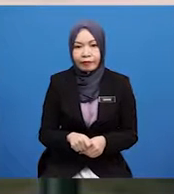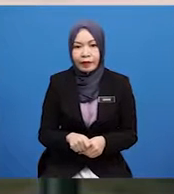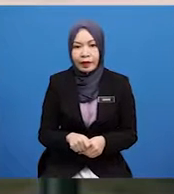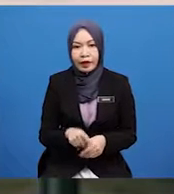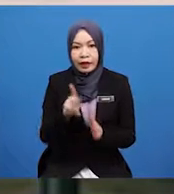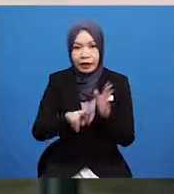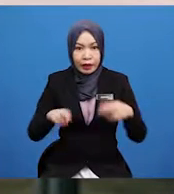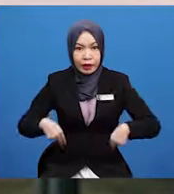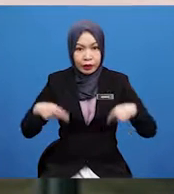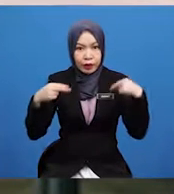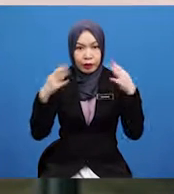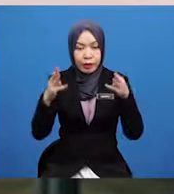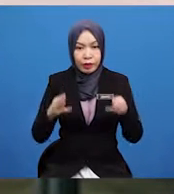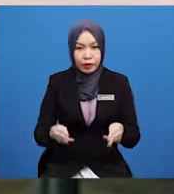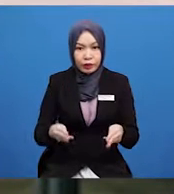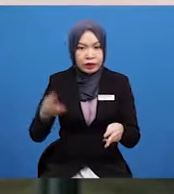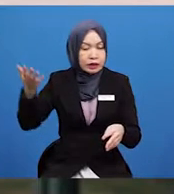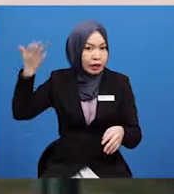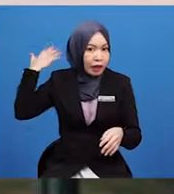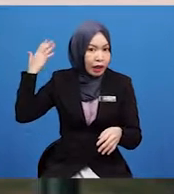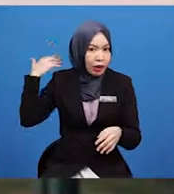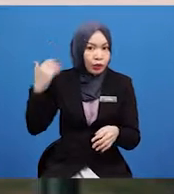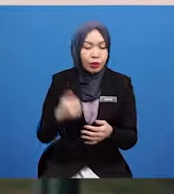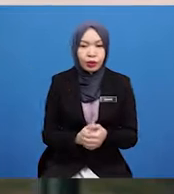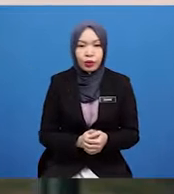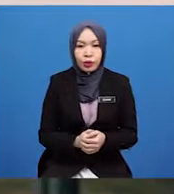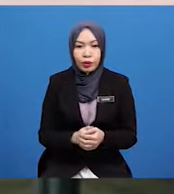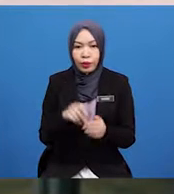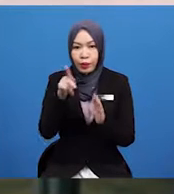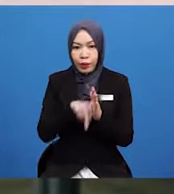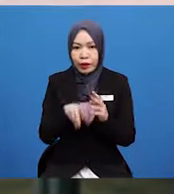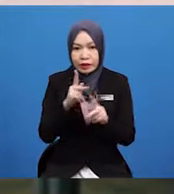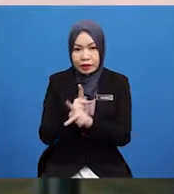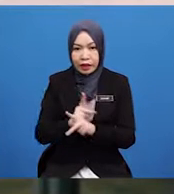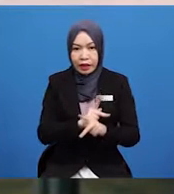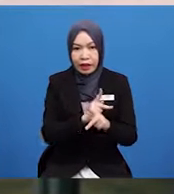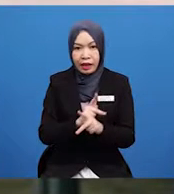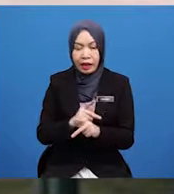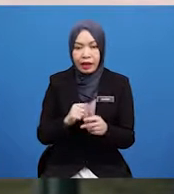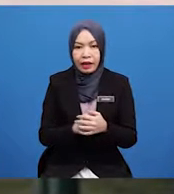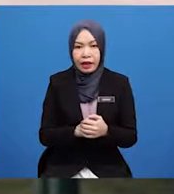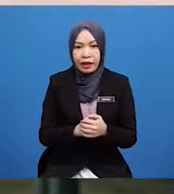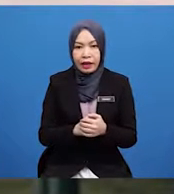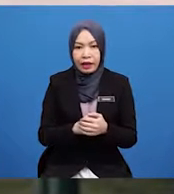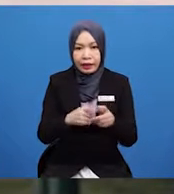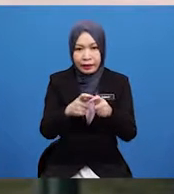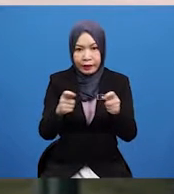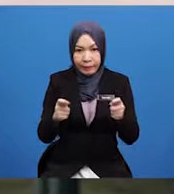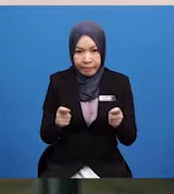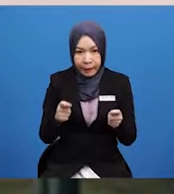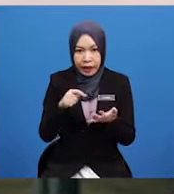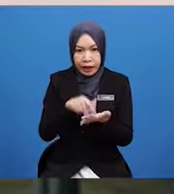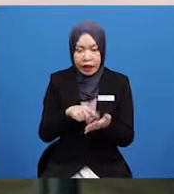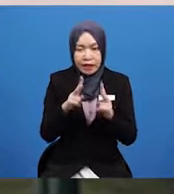manusia zaman prasejarah pemeliharaan dan pemulihan Aan lokasi-lokasi ini